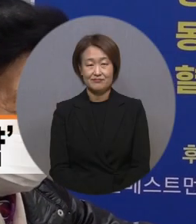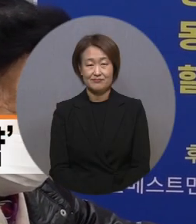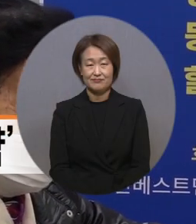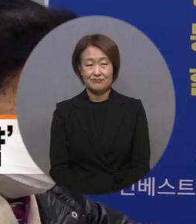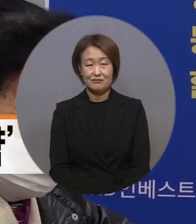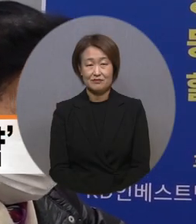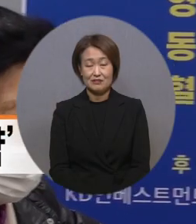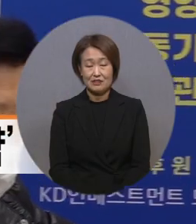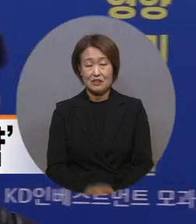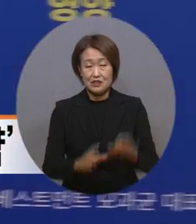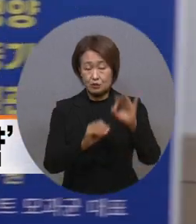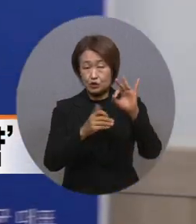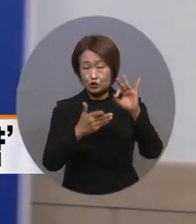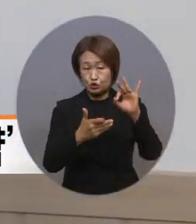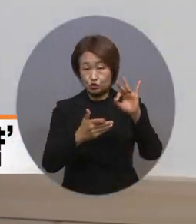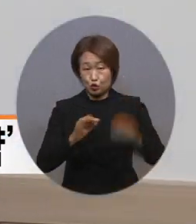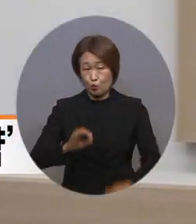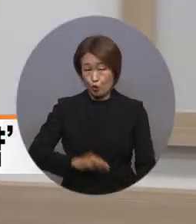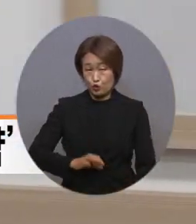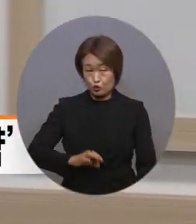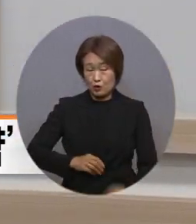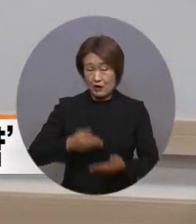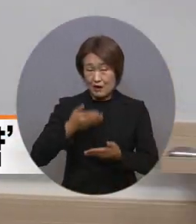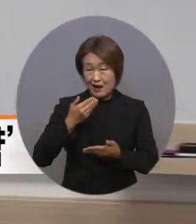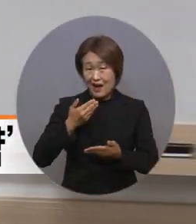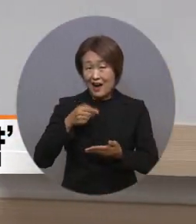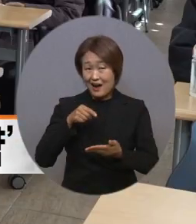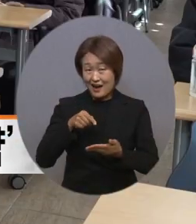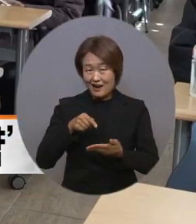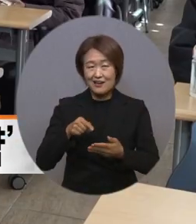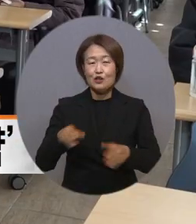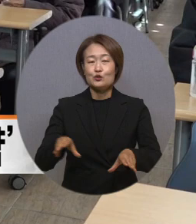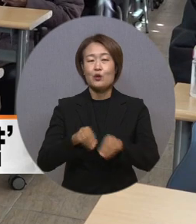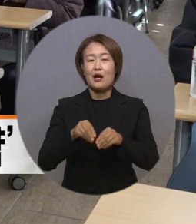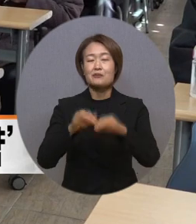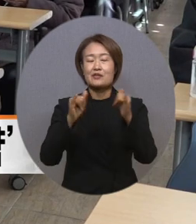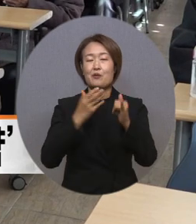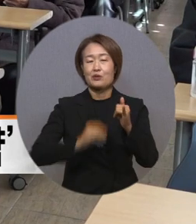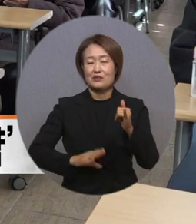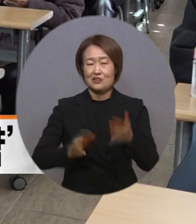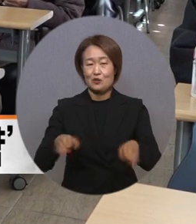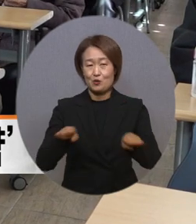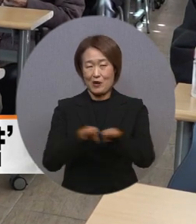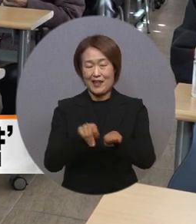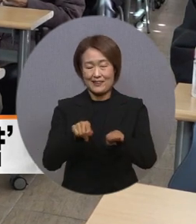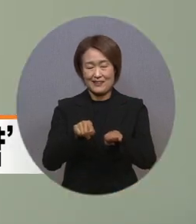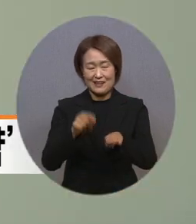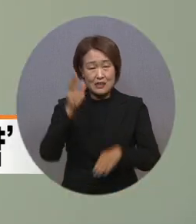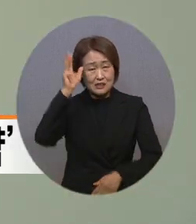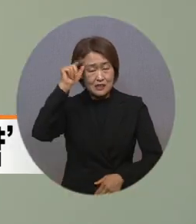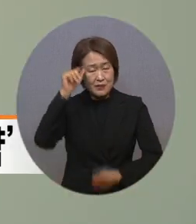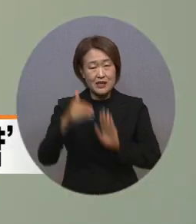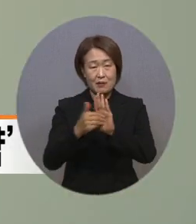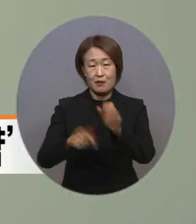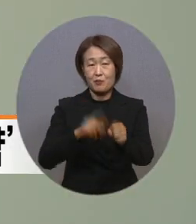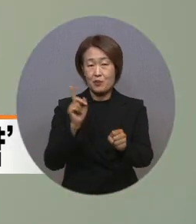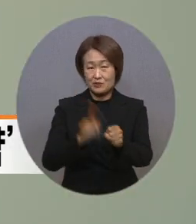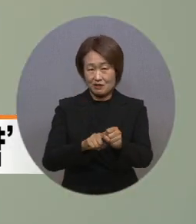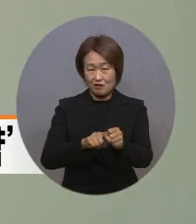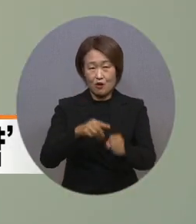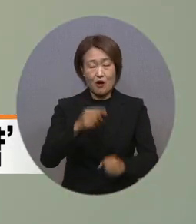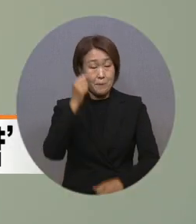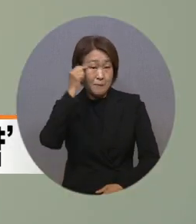지난 19일 원주시 밥상공동체 종합사회복지관이 치매 예방 프로그램을 개발한 로안과 업무 협약식을